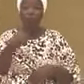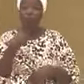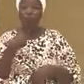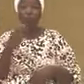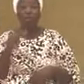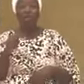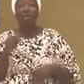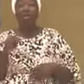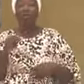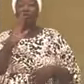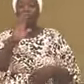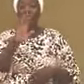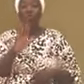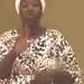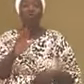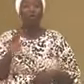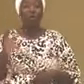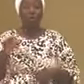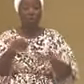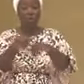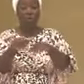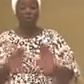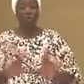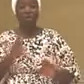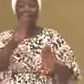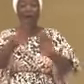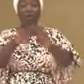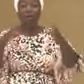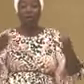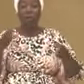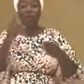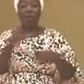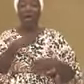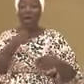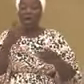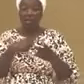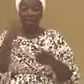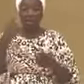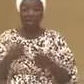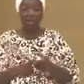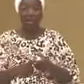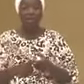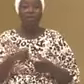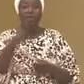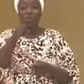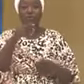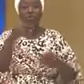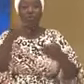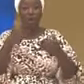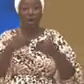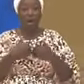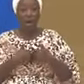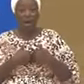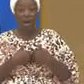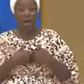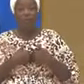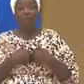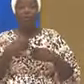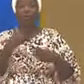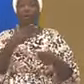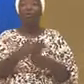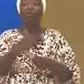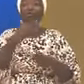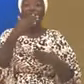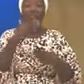j'ai entendu ce qui a été dit et c'est plus que ça ouvert maintenant tu à